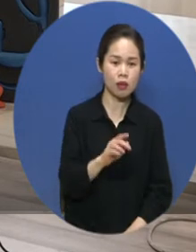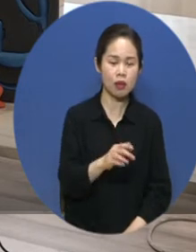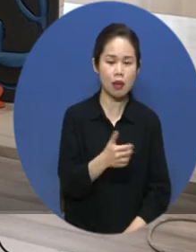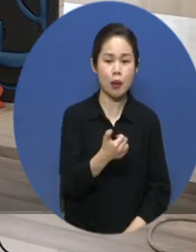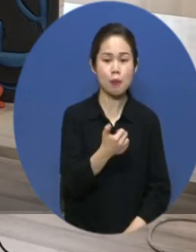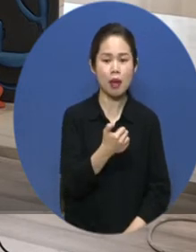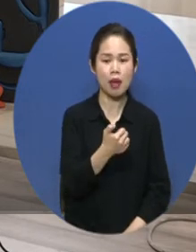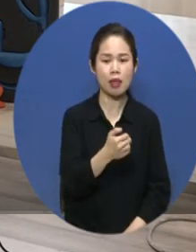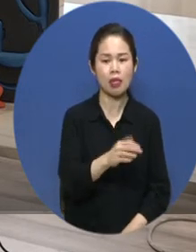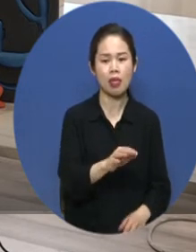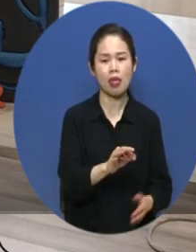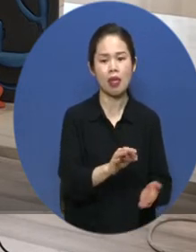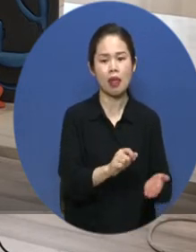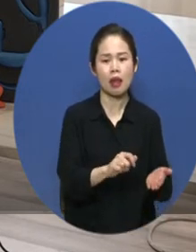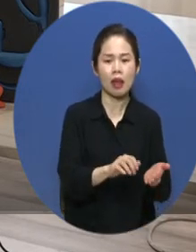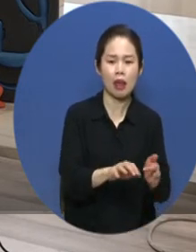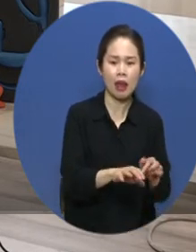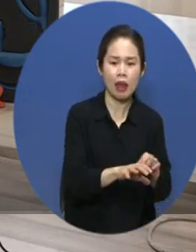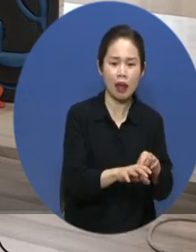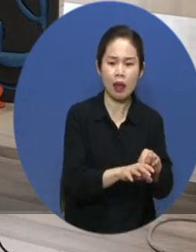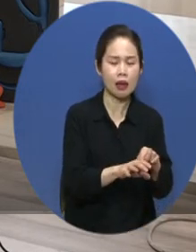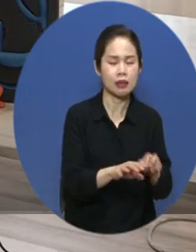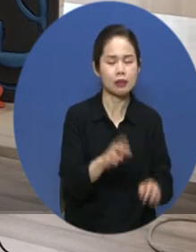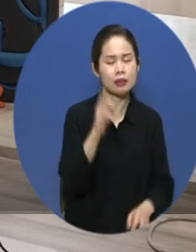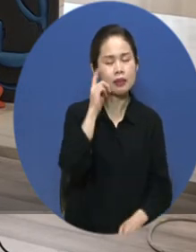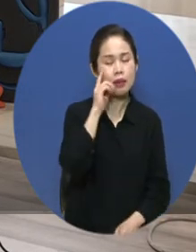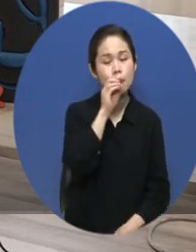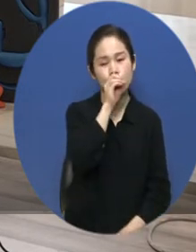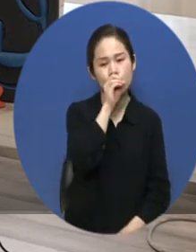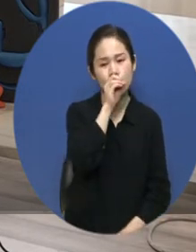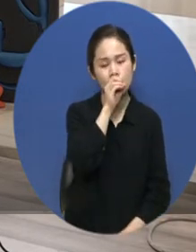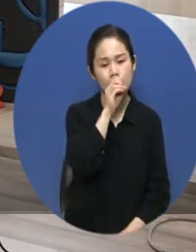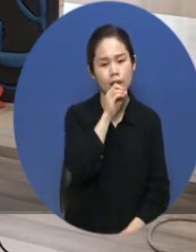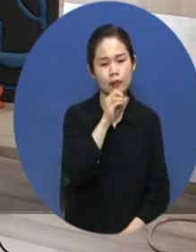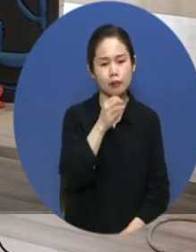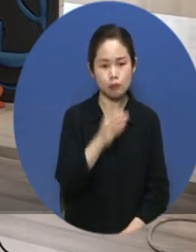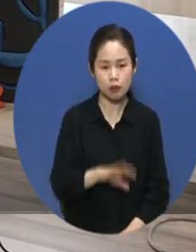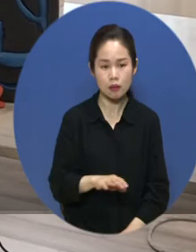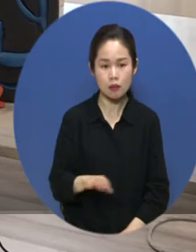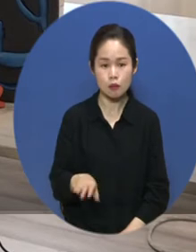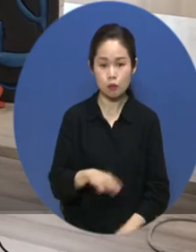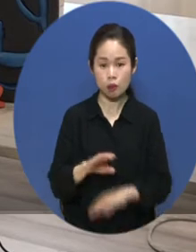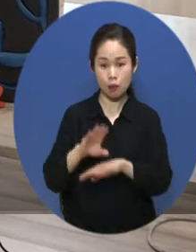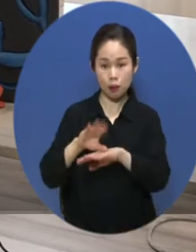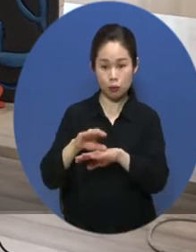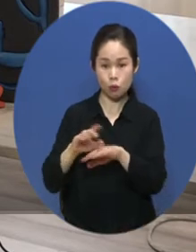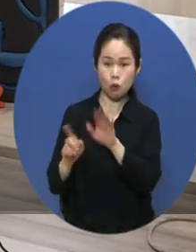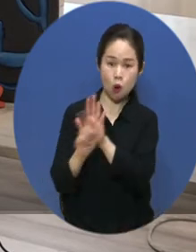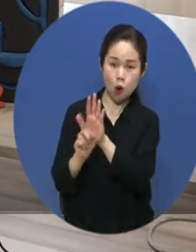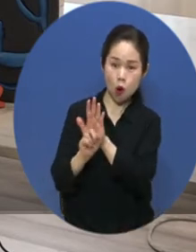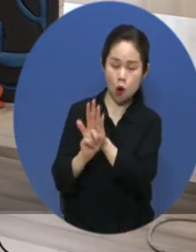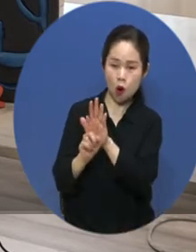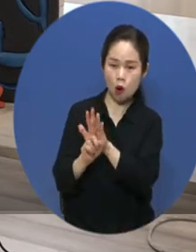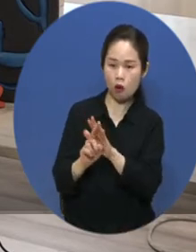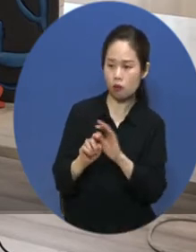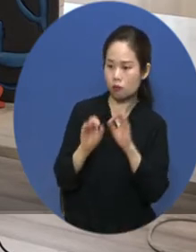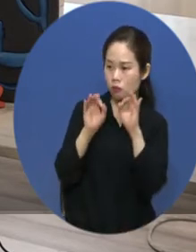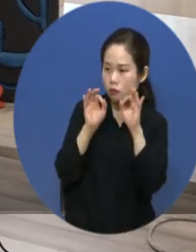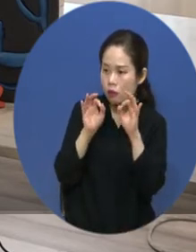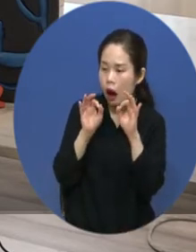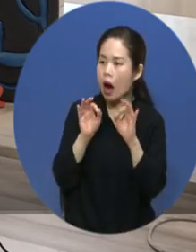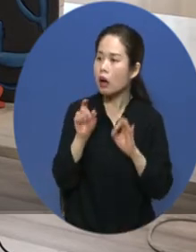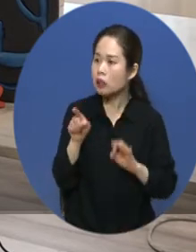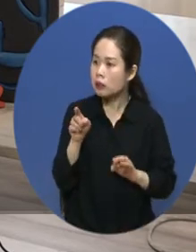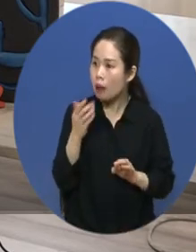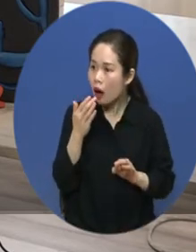잡을 생각을 한 번도 해보지 못한 분들이 되게 많았어요. 근데 저희가 방송에 쭉 나가거나 기사로 이렇게 나간 것들을